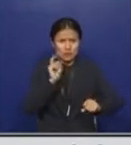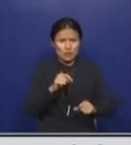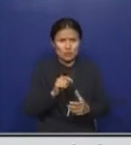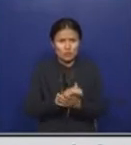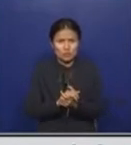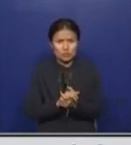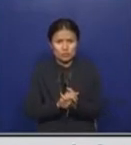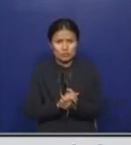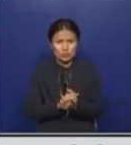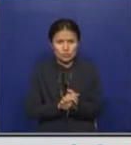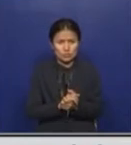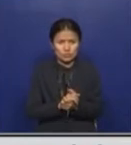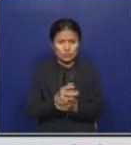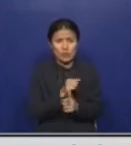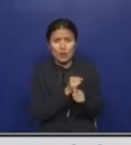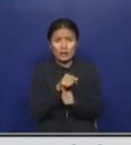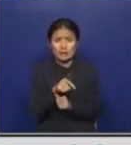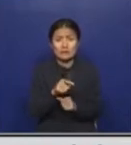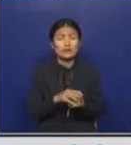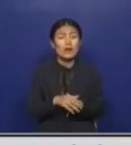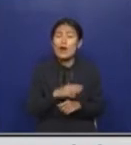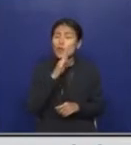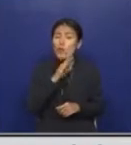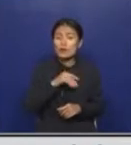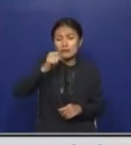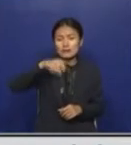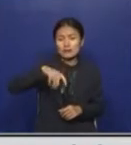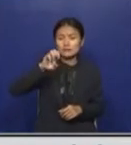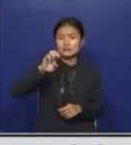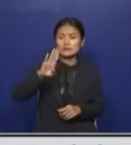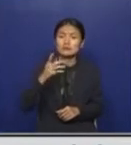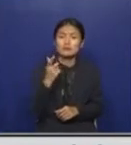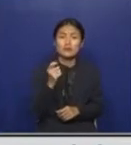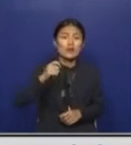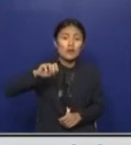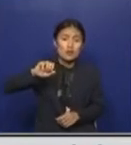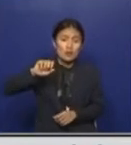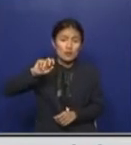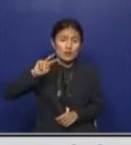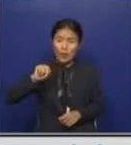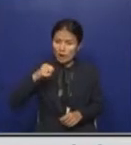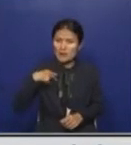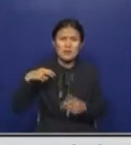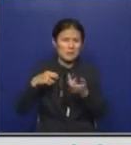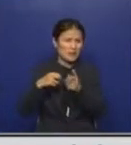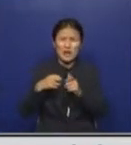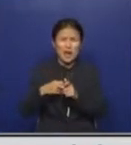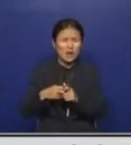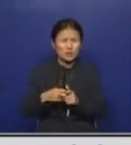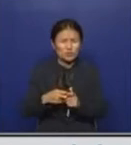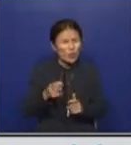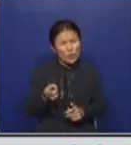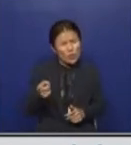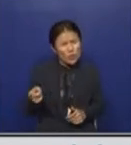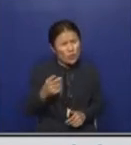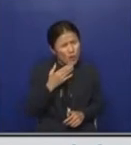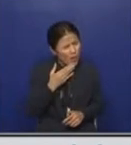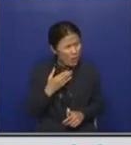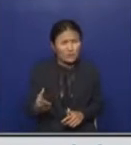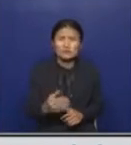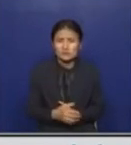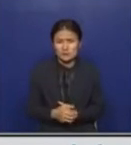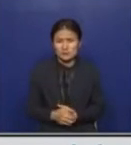าอีกฝั่งการทำซีบอจะสร้างปัญหาต่อเนื่องไปเรื่อยๆไม่รู้จบนะคะขอสไลด์ต่อไ